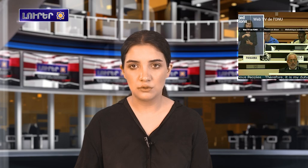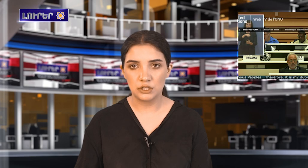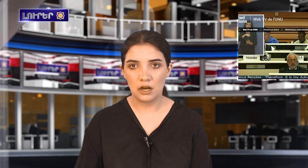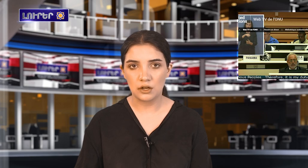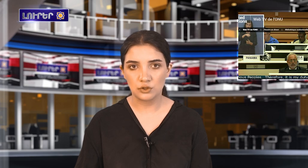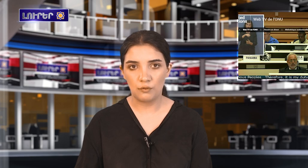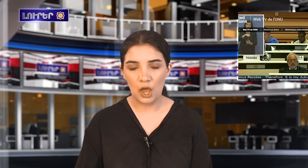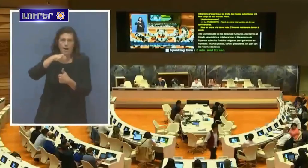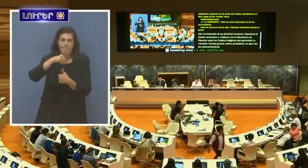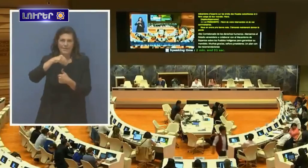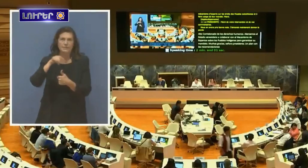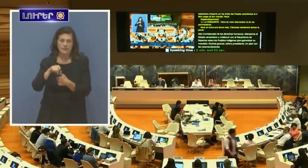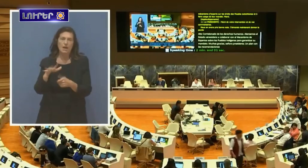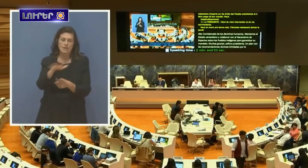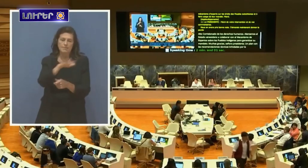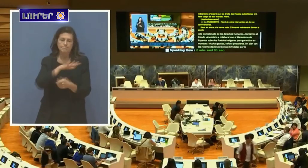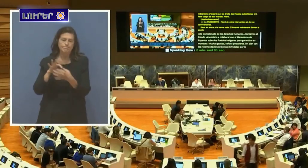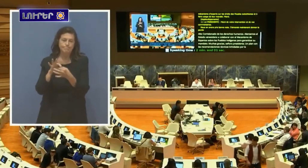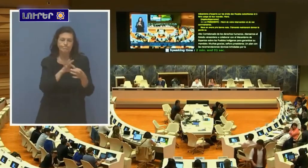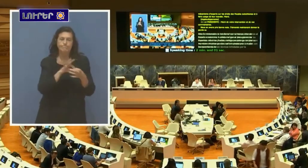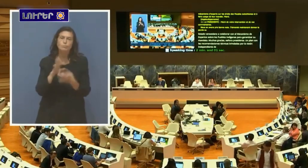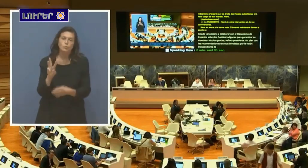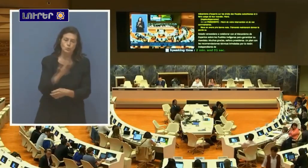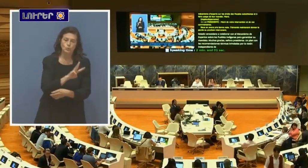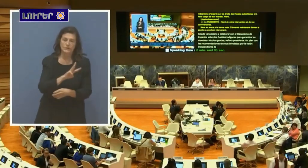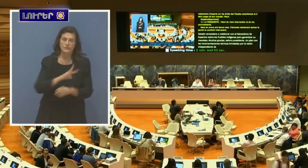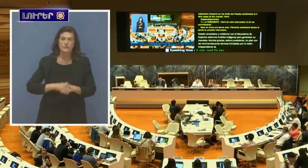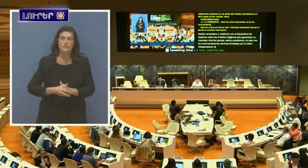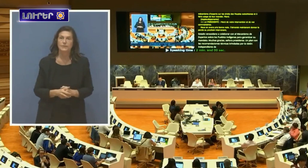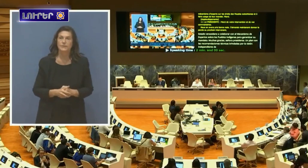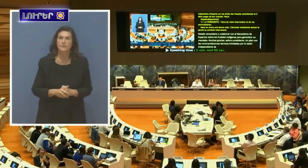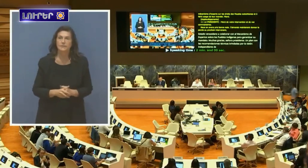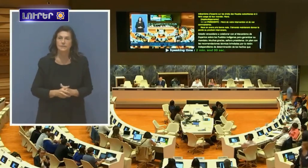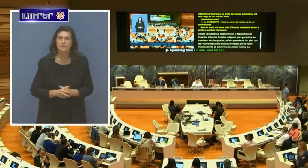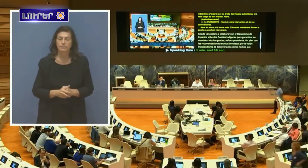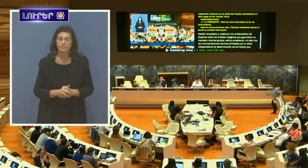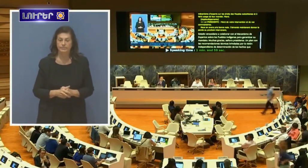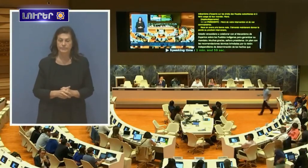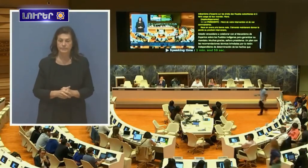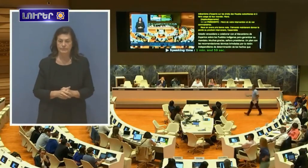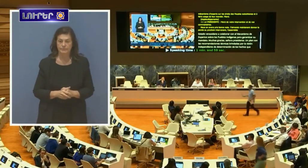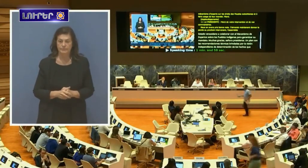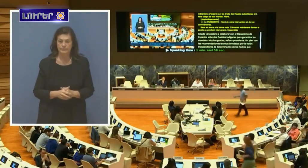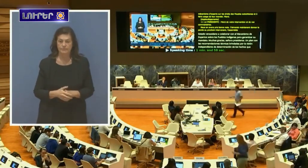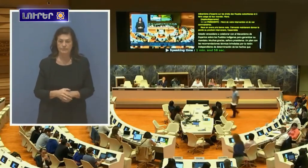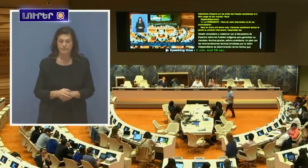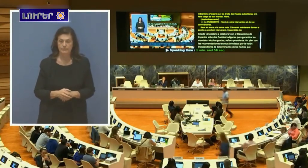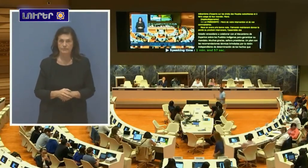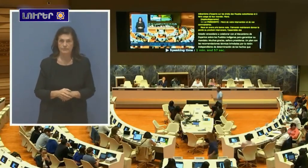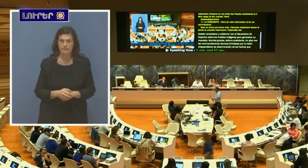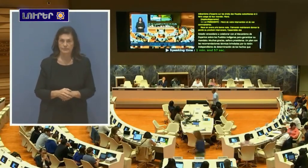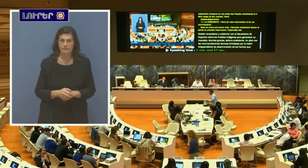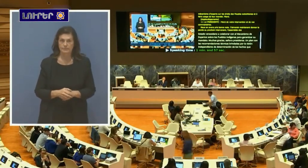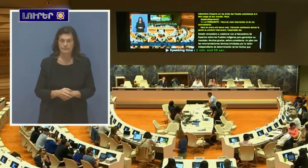ռազմականացումին ազդեցության հարցով։ Բոլորիս համար լագն հայտ է, որ սա շատ արդյական թեմա է, այս հարցով ես պիտի հիմնեմ իմ քարտուղարության ուղարկած